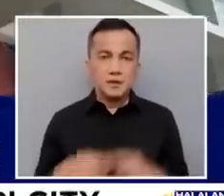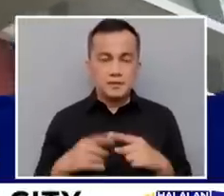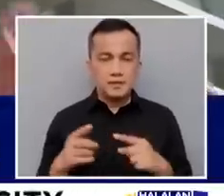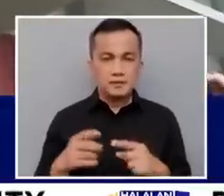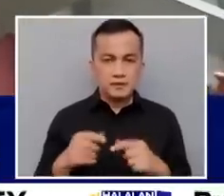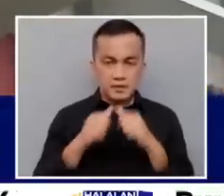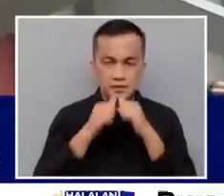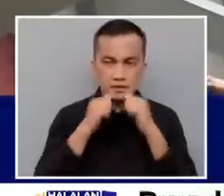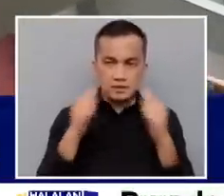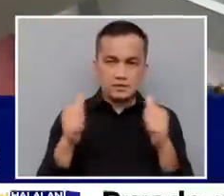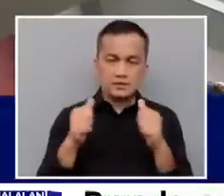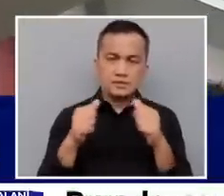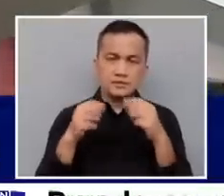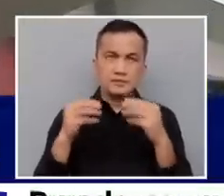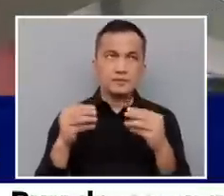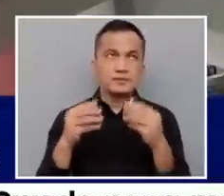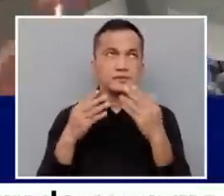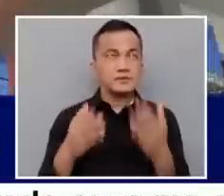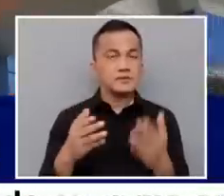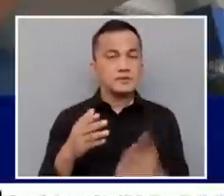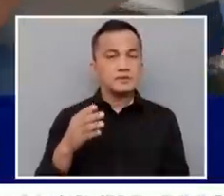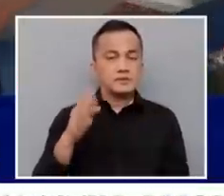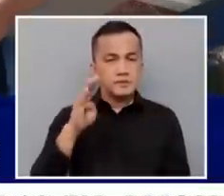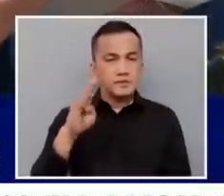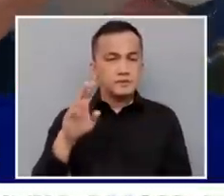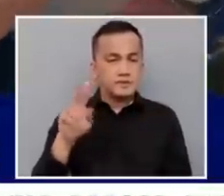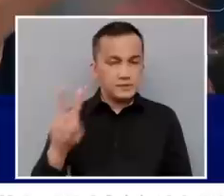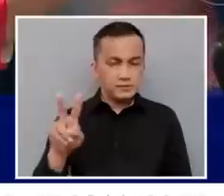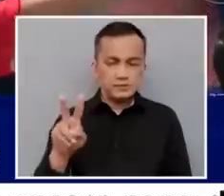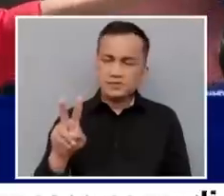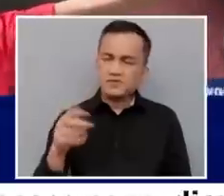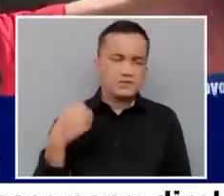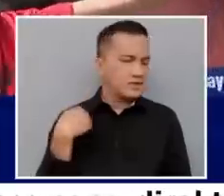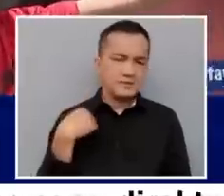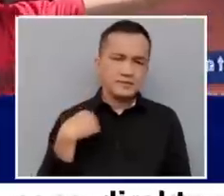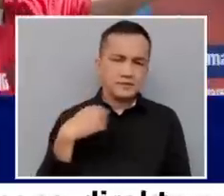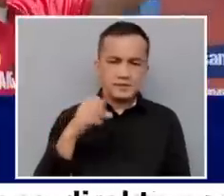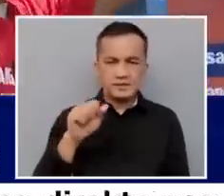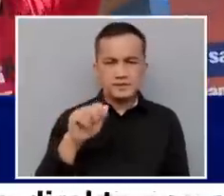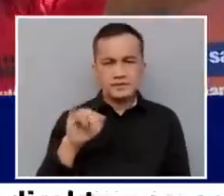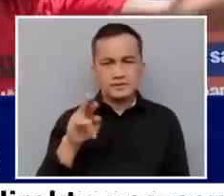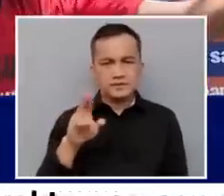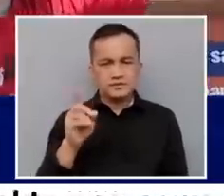ng kanyang mensahe ng pasasalamat si Marcos ay hindi pa nakasama si Sandro. He was still on his